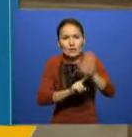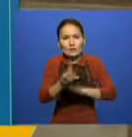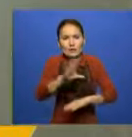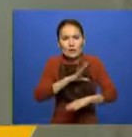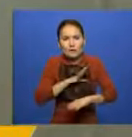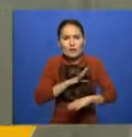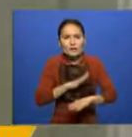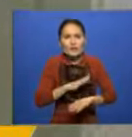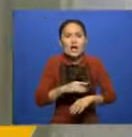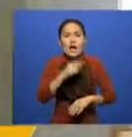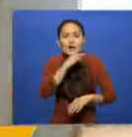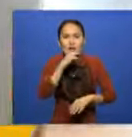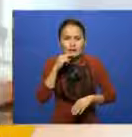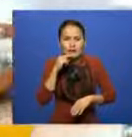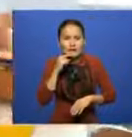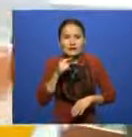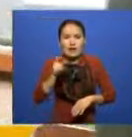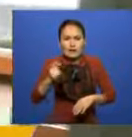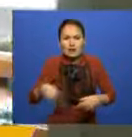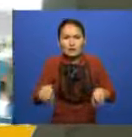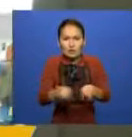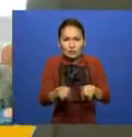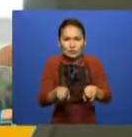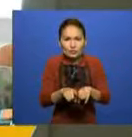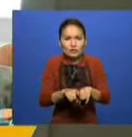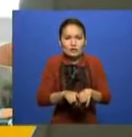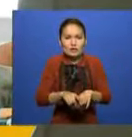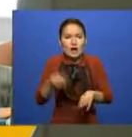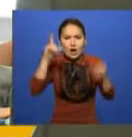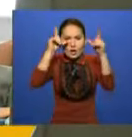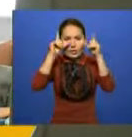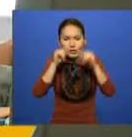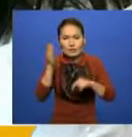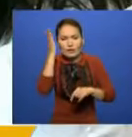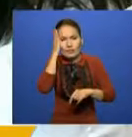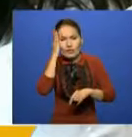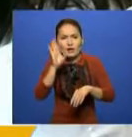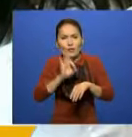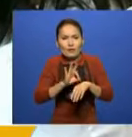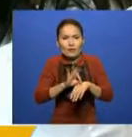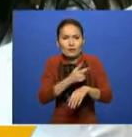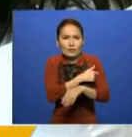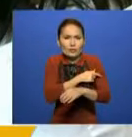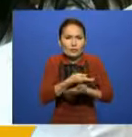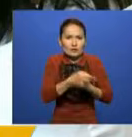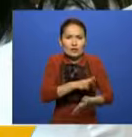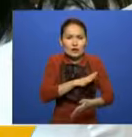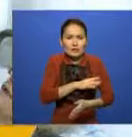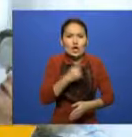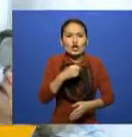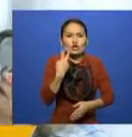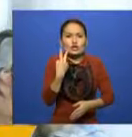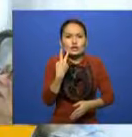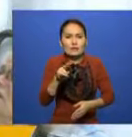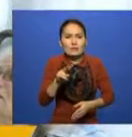бар. Шетелдік мейман Калачидегі туыстарына қыдырып келген екен. Айта кету керек, ауру пайда болған 2,5 жылда елді мекендегі 120 адам